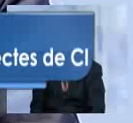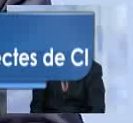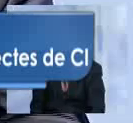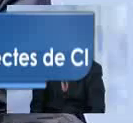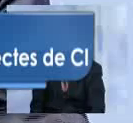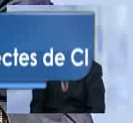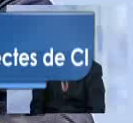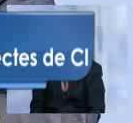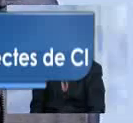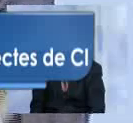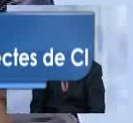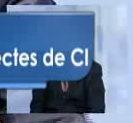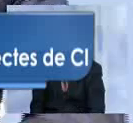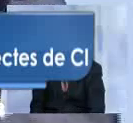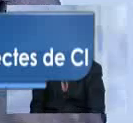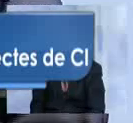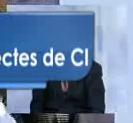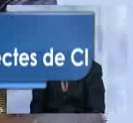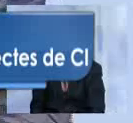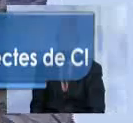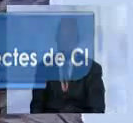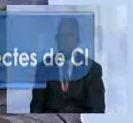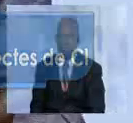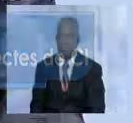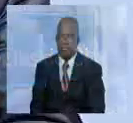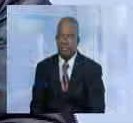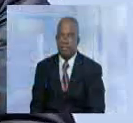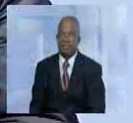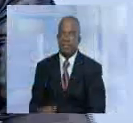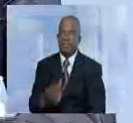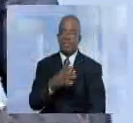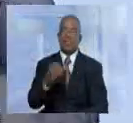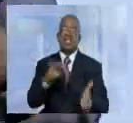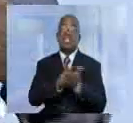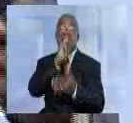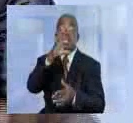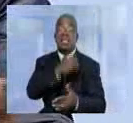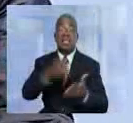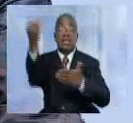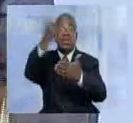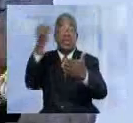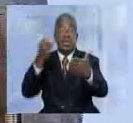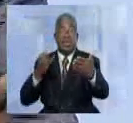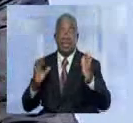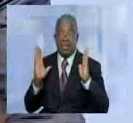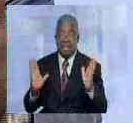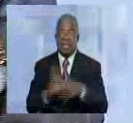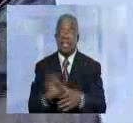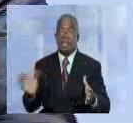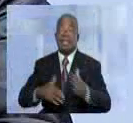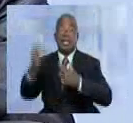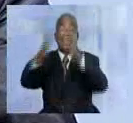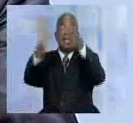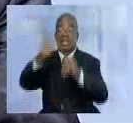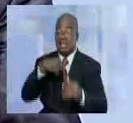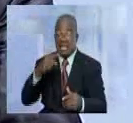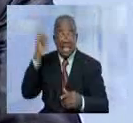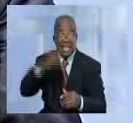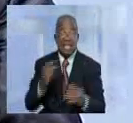travaux. C'est-à-dire, c'est l'architecte qui doit suivre, celui qui coordonne, c'est pour ça qu'on l'appelle le chef d'orchestre, celui qui coordonne tout ça. Et il faut un entrepreneur, et il a assuré pour